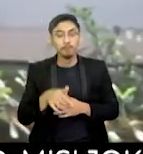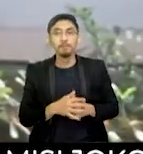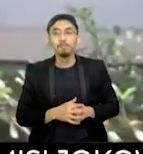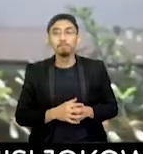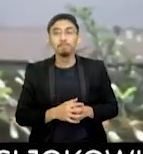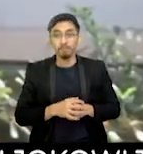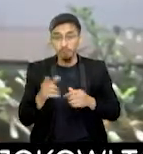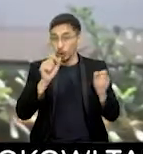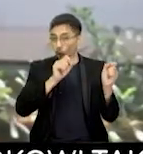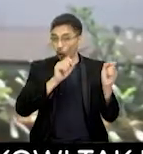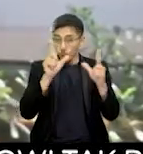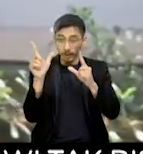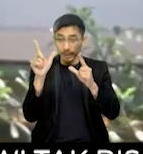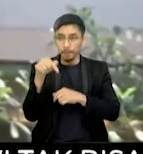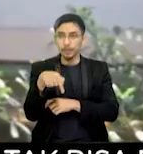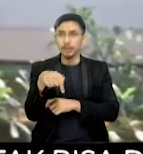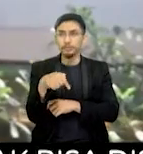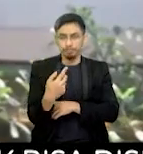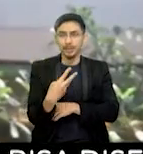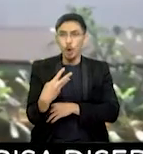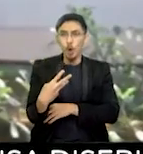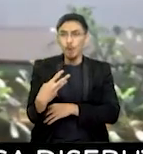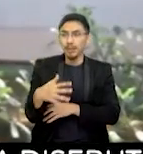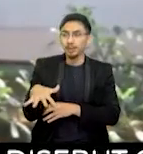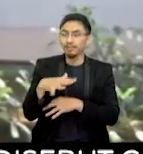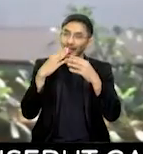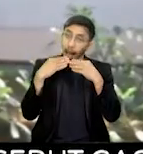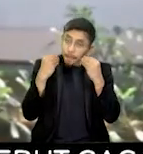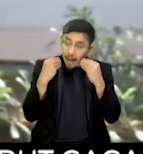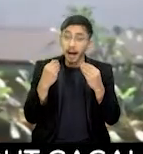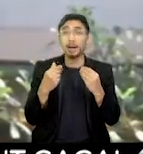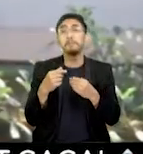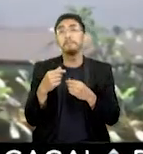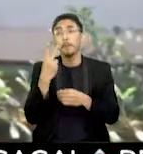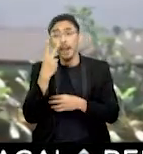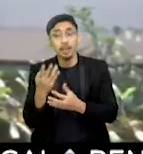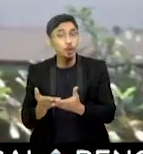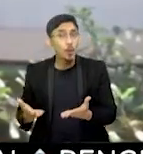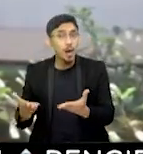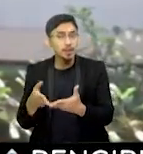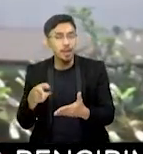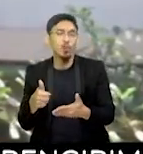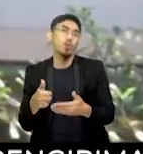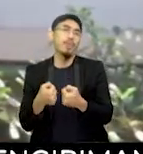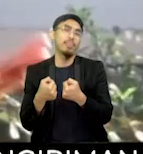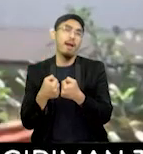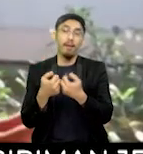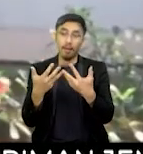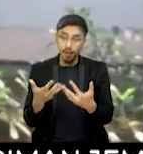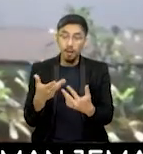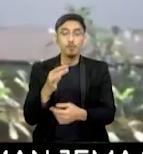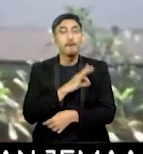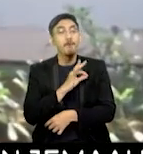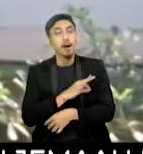ini adalah bahwa ada tantangan untuk bisa mengukur manfaat ekonomi dari